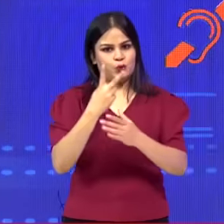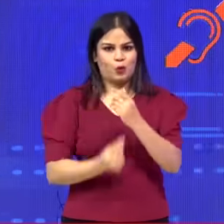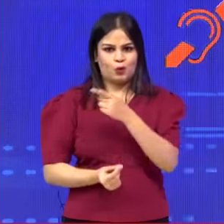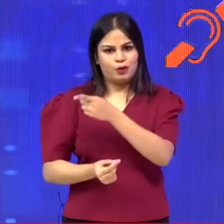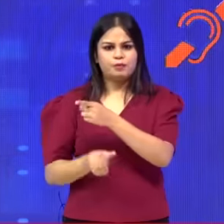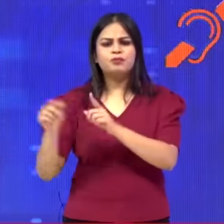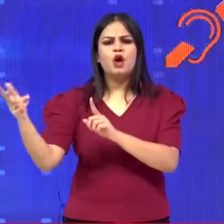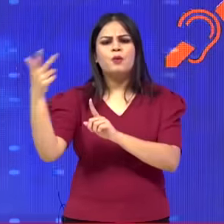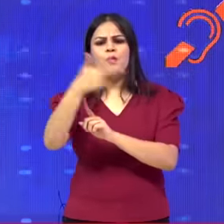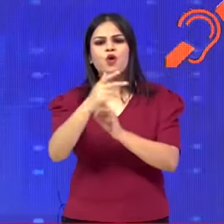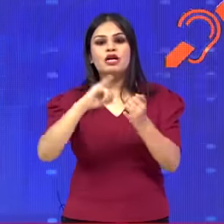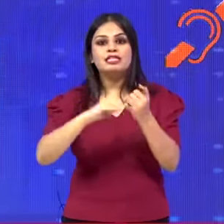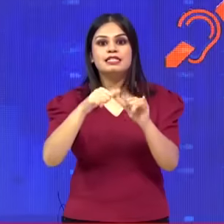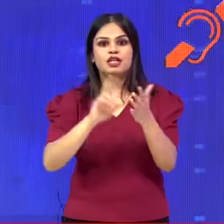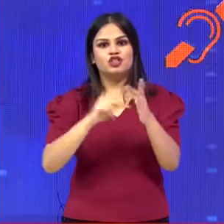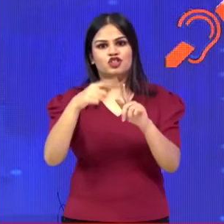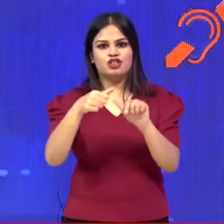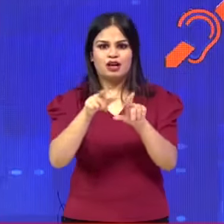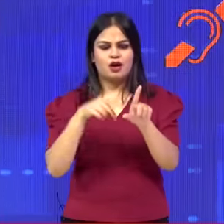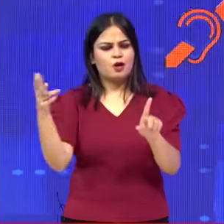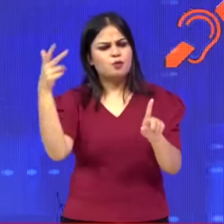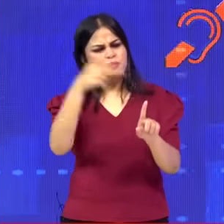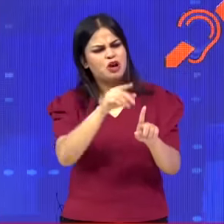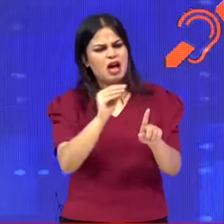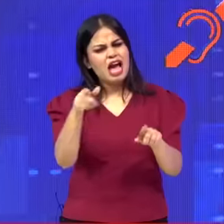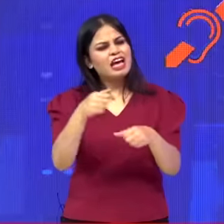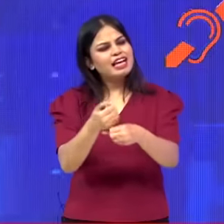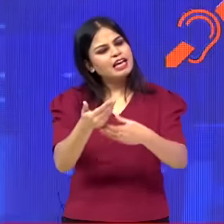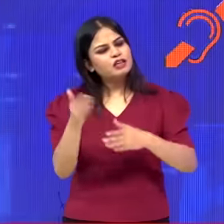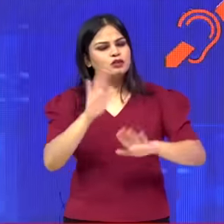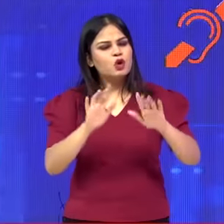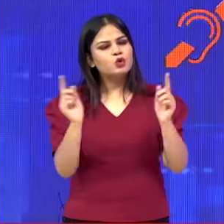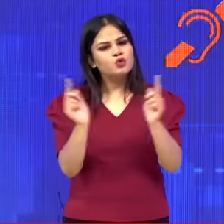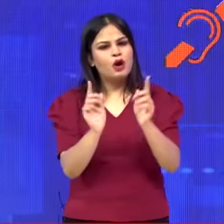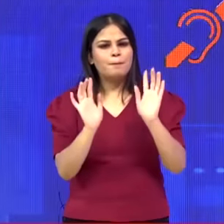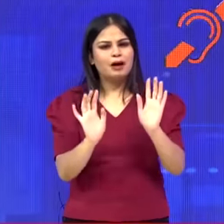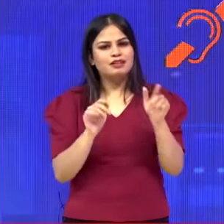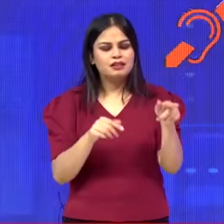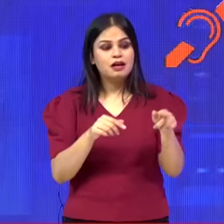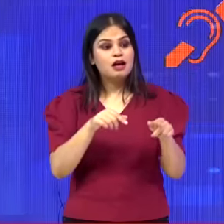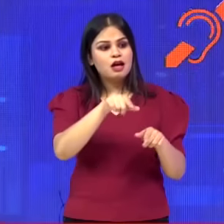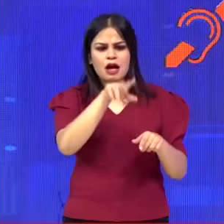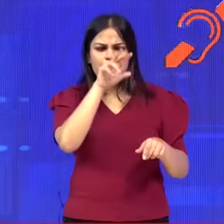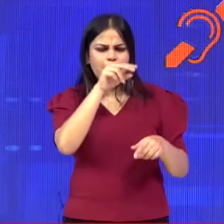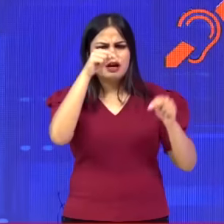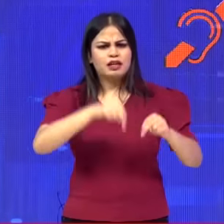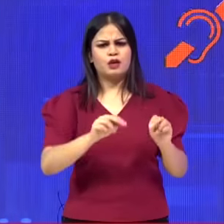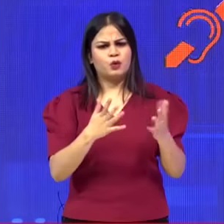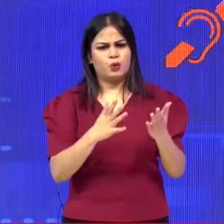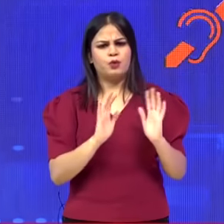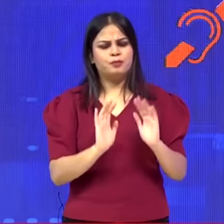संजू से कहा कि प्लीज़ बाबा एक ये गेस्ट अपीयरेंस है, ये कैरेक्टर इस ऑफकोर्स नरेट करने की ज़रूरत नहीं,